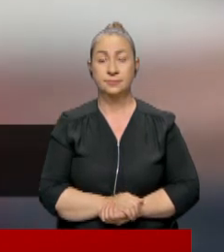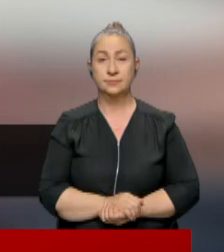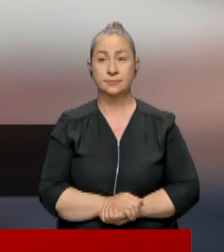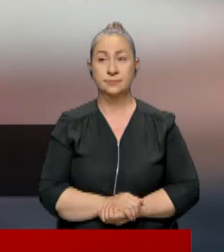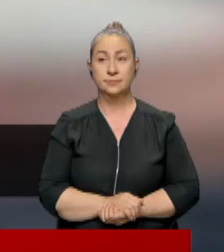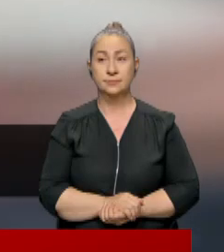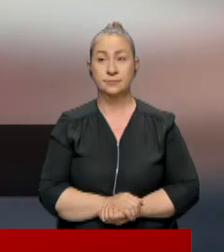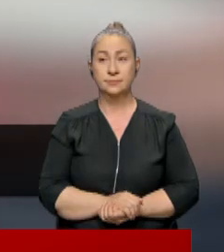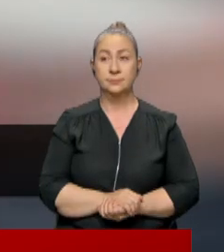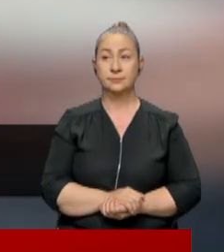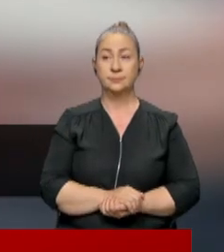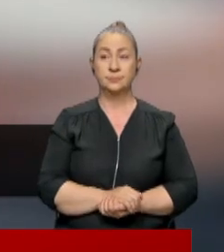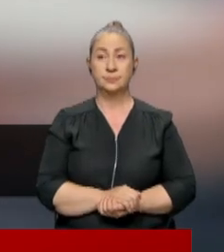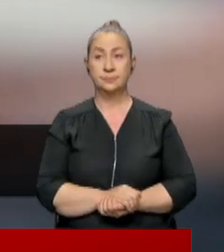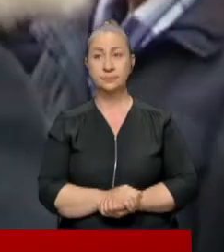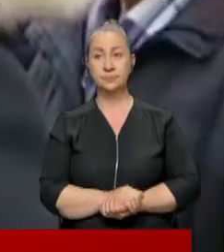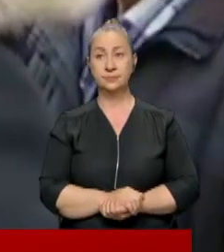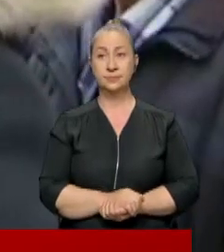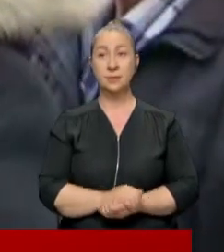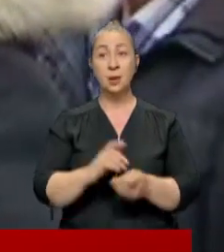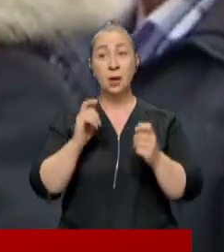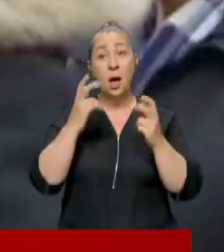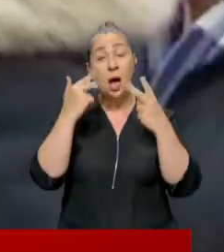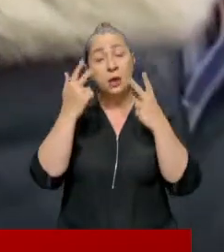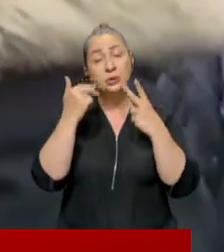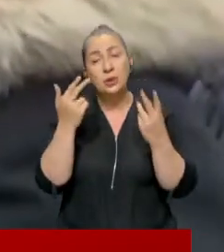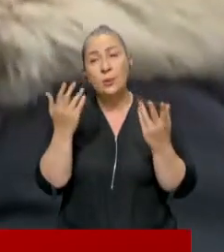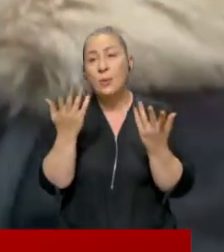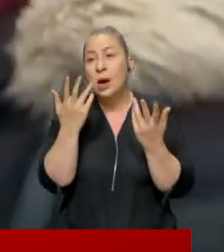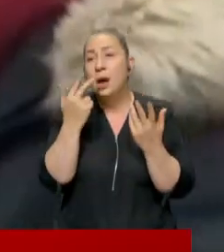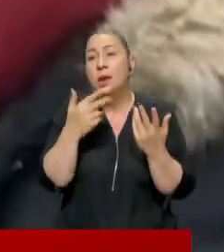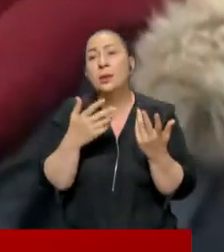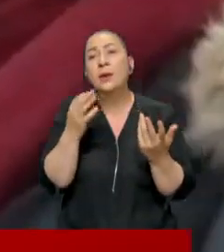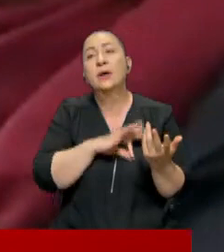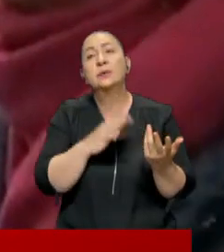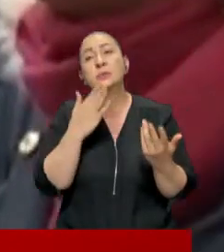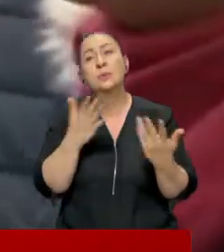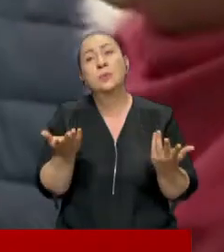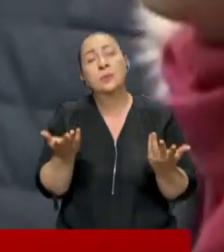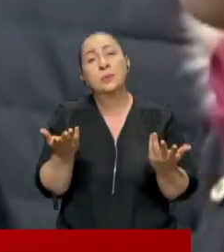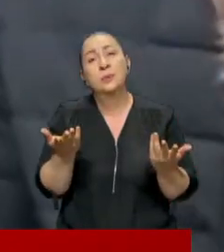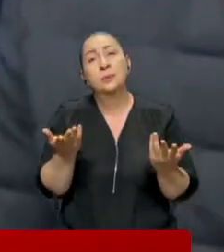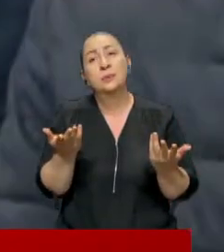önünü açma niyetindeydiler. Ağlayacağım geliyor ama ağlamak işe yaramıyor.